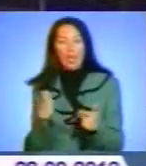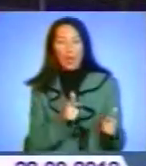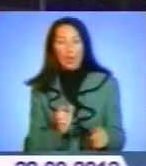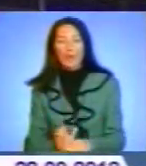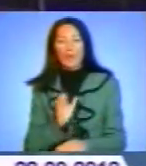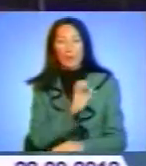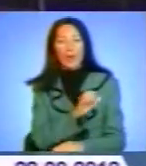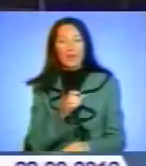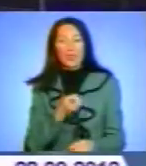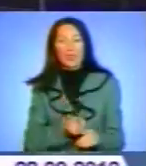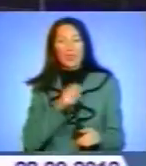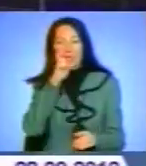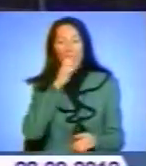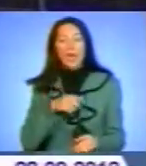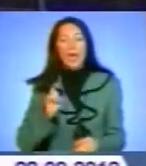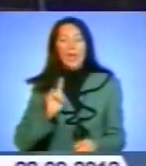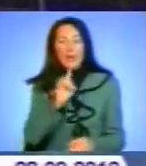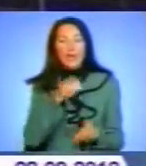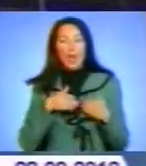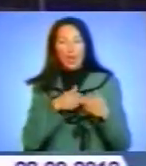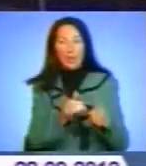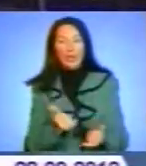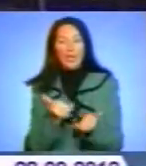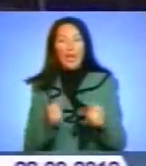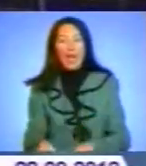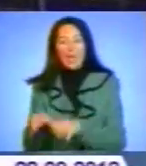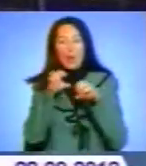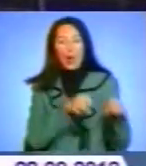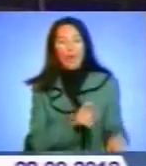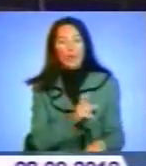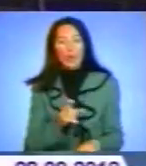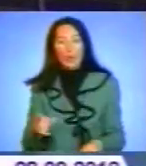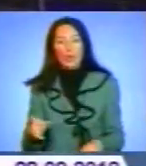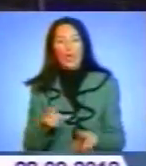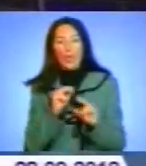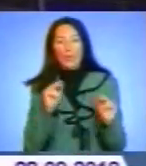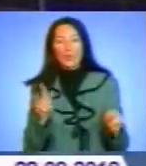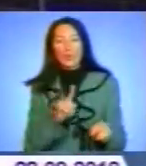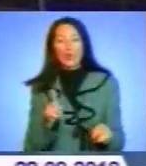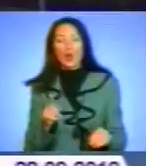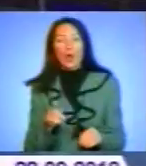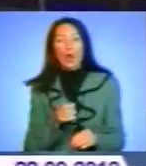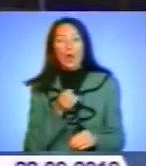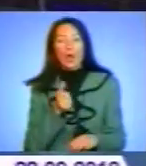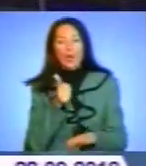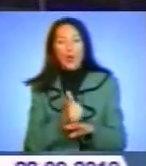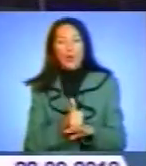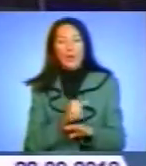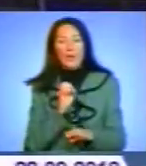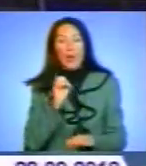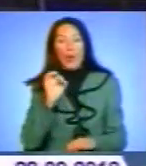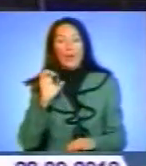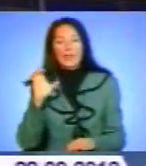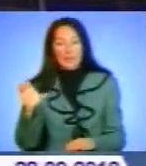і кораблі для евакуації громадян. Поміж іншого, Янукович пообіцяв, під час головування ОБСЄ пріоритетом